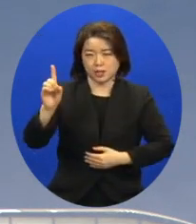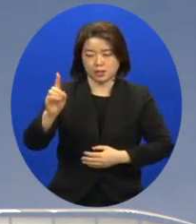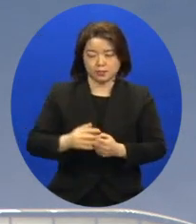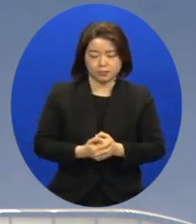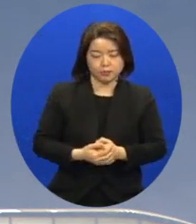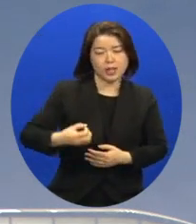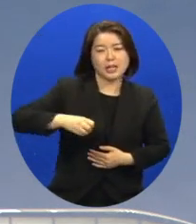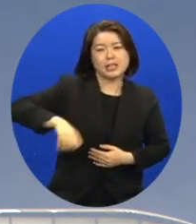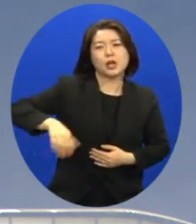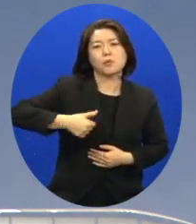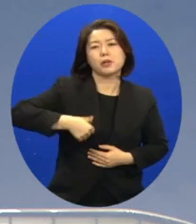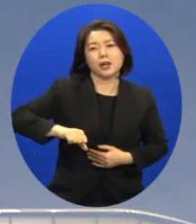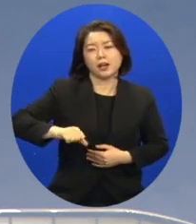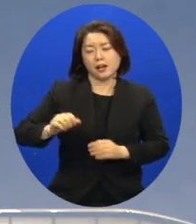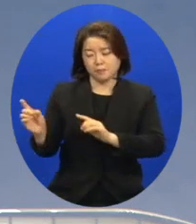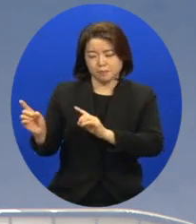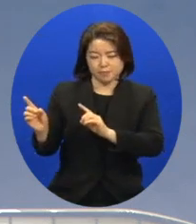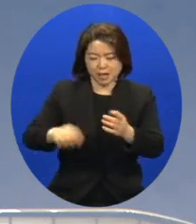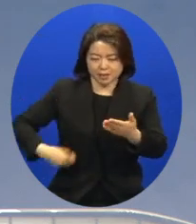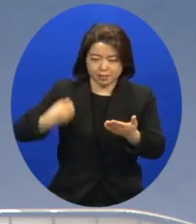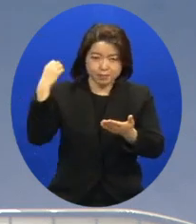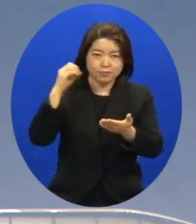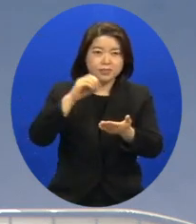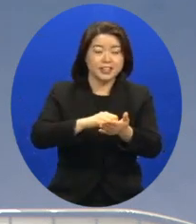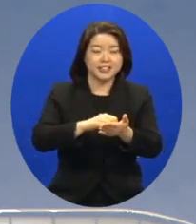아들을 되찾은 아버지의 마음임.